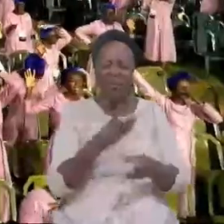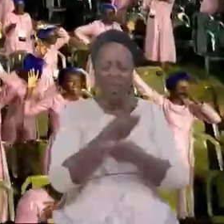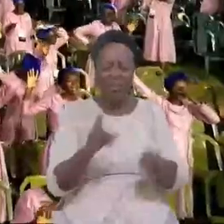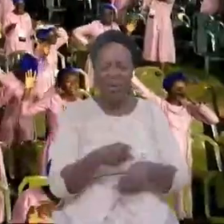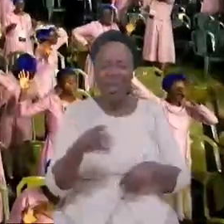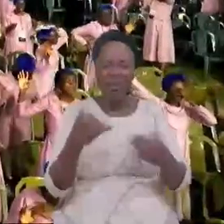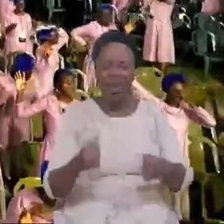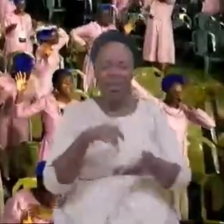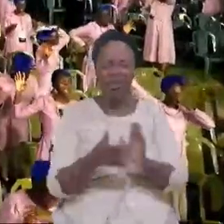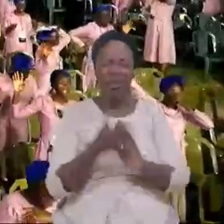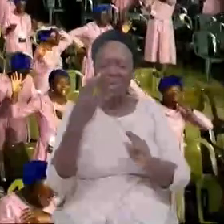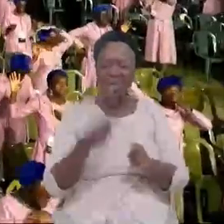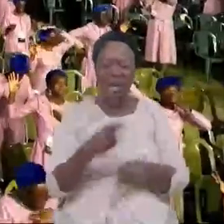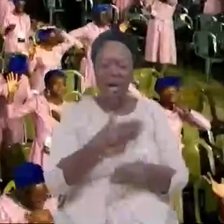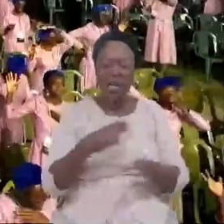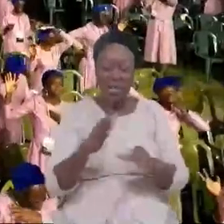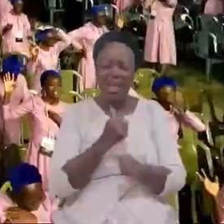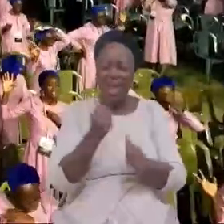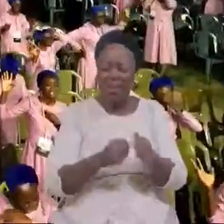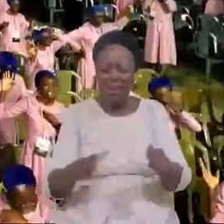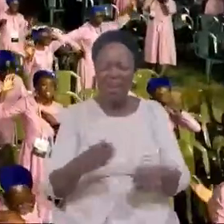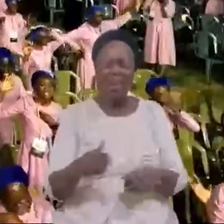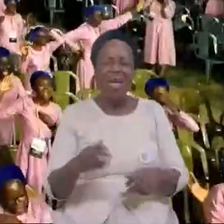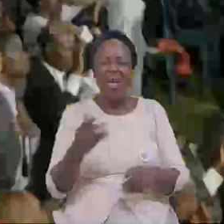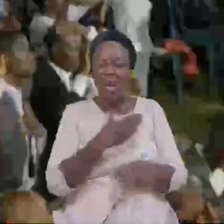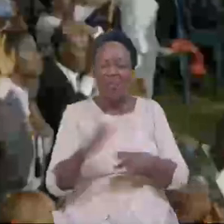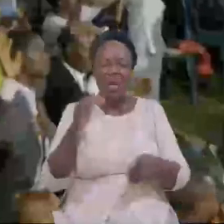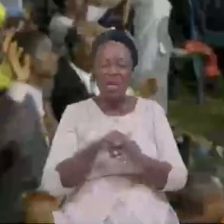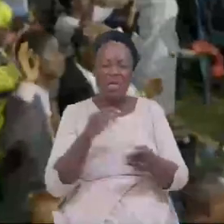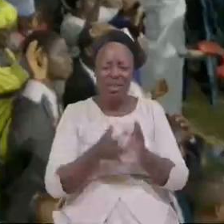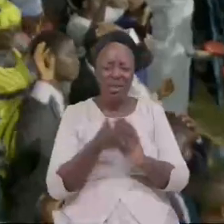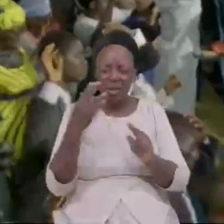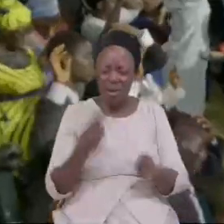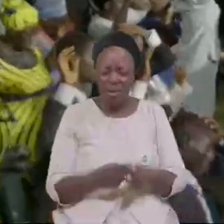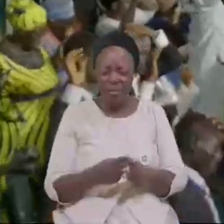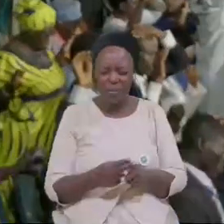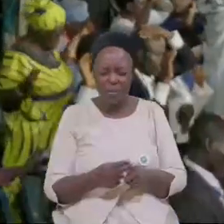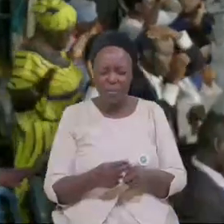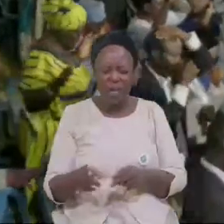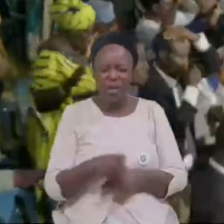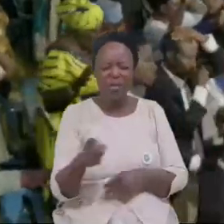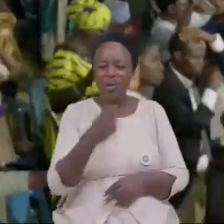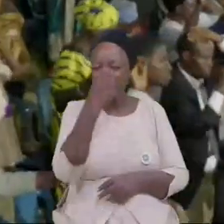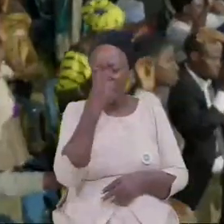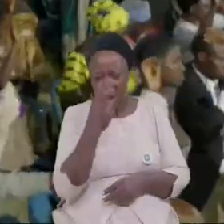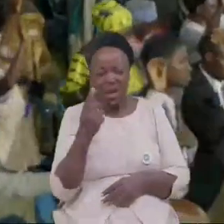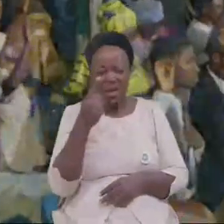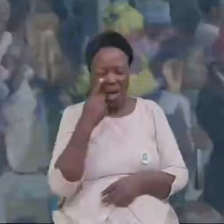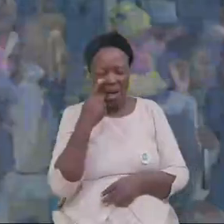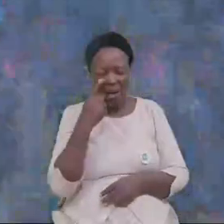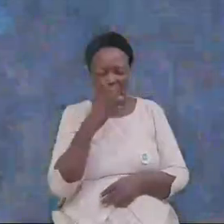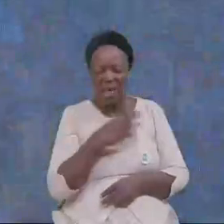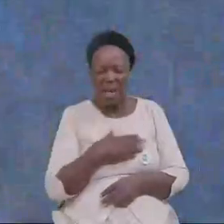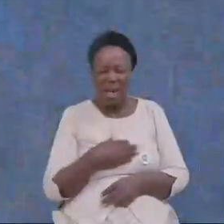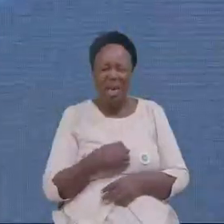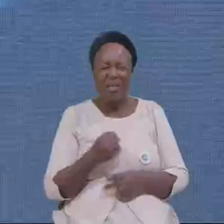maintenant. Ôte tout au nom de Jésus. Ces yeux aveugles et les